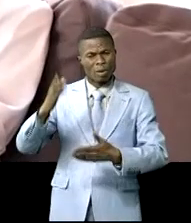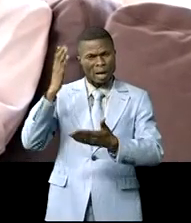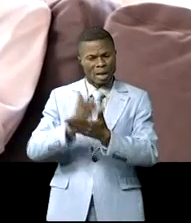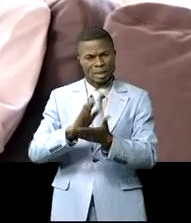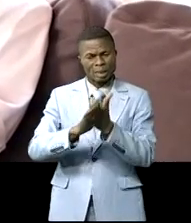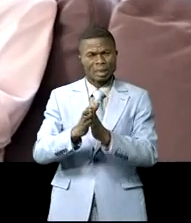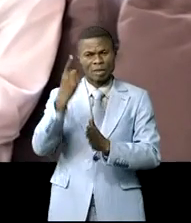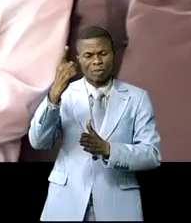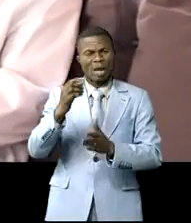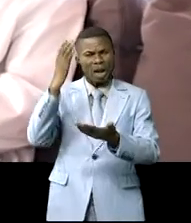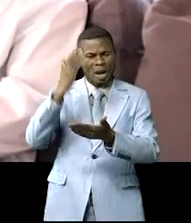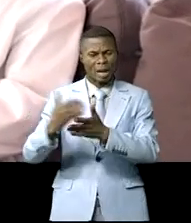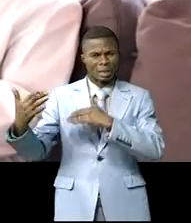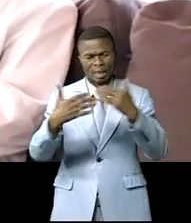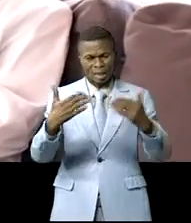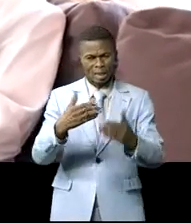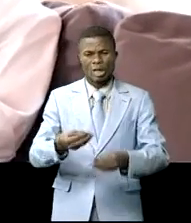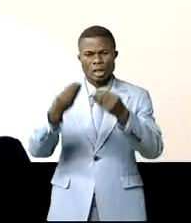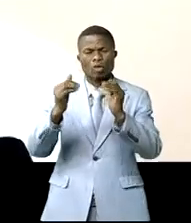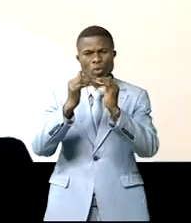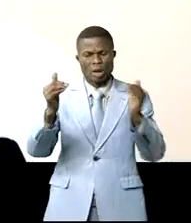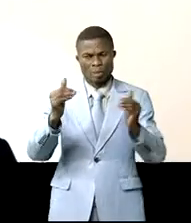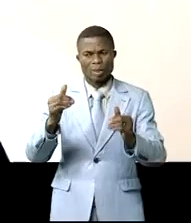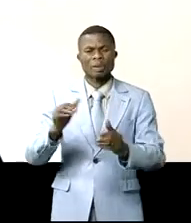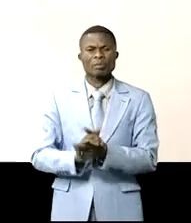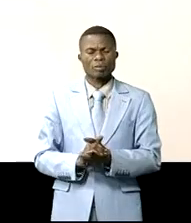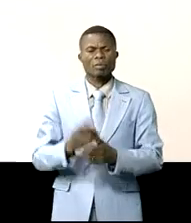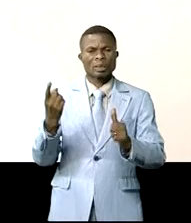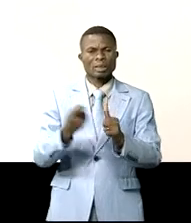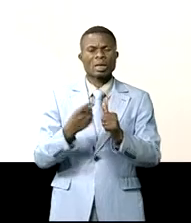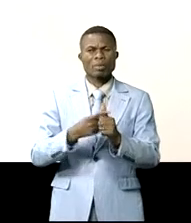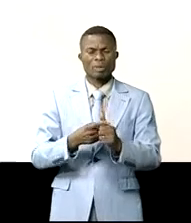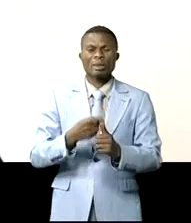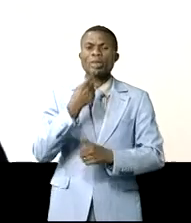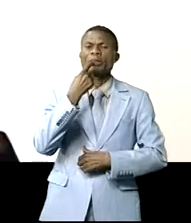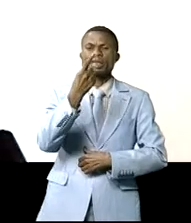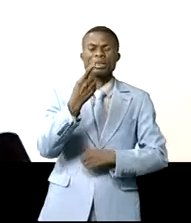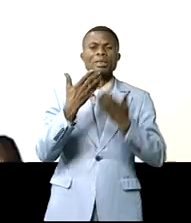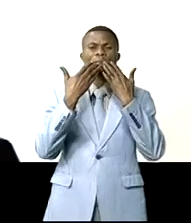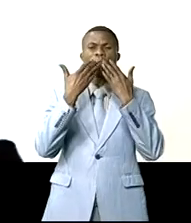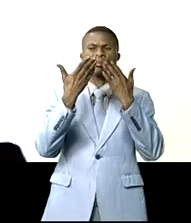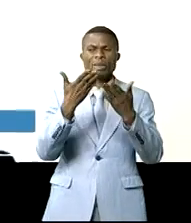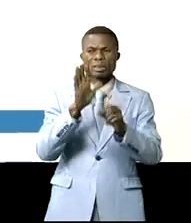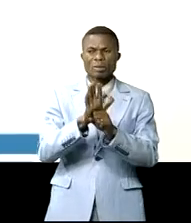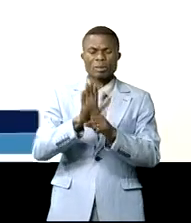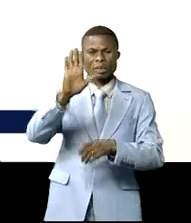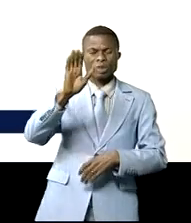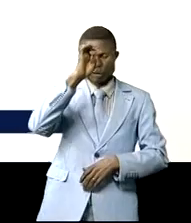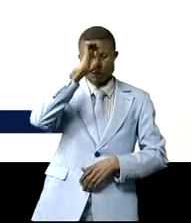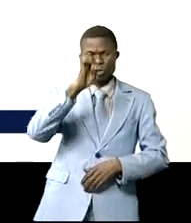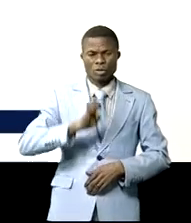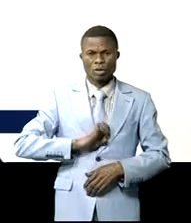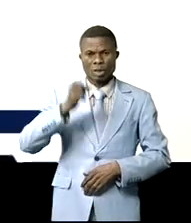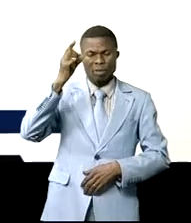l'unité et à l'abandon des armes pour privilégier la paix. Nous ne pouvons que d'abord dire merci à son Excellence le